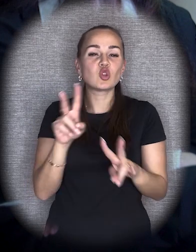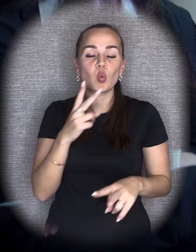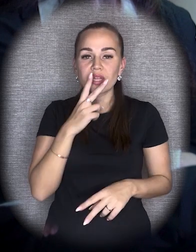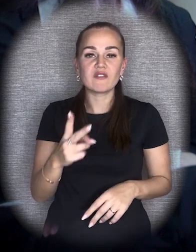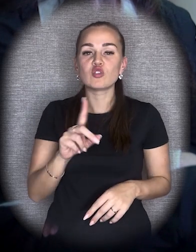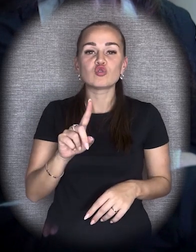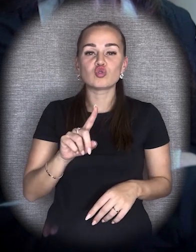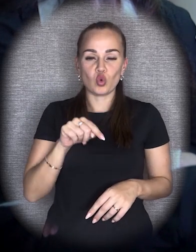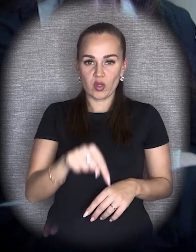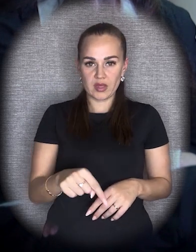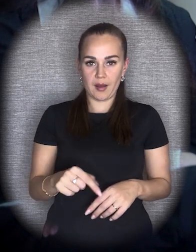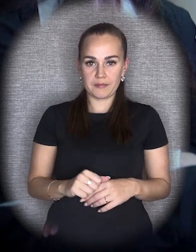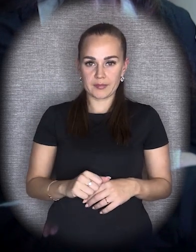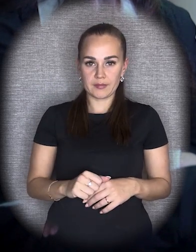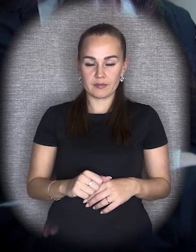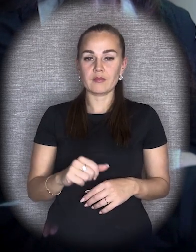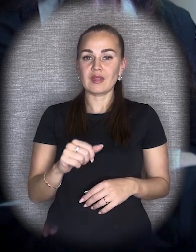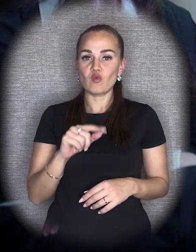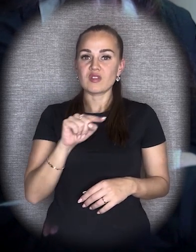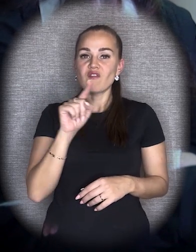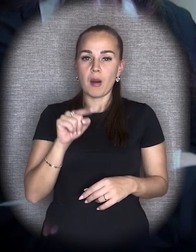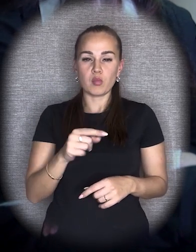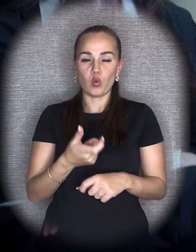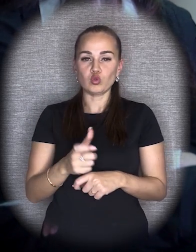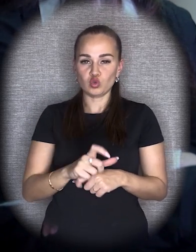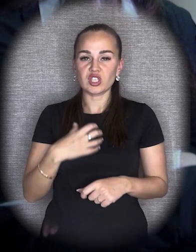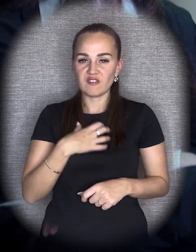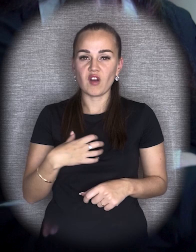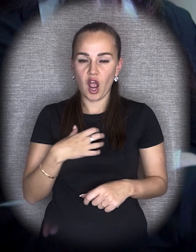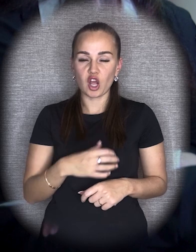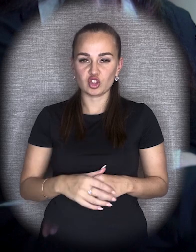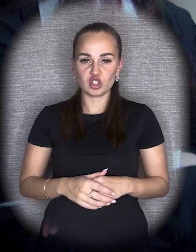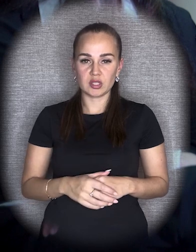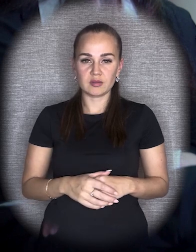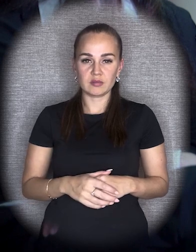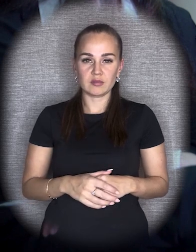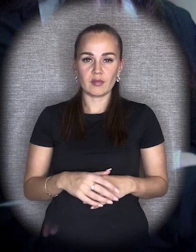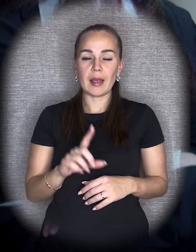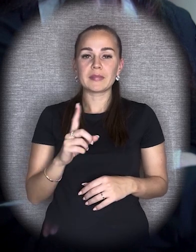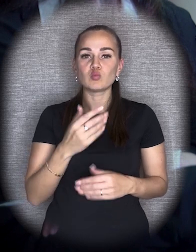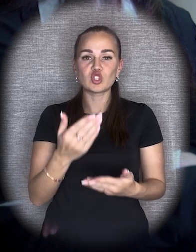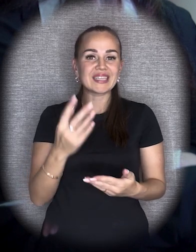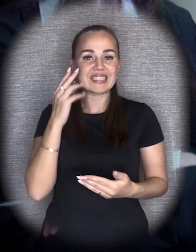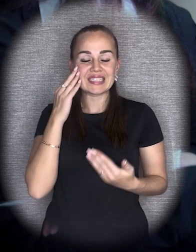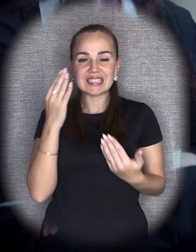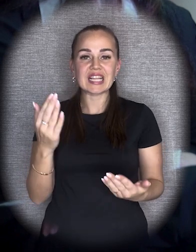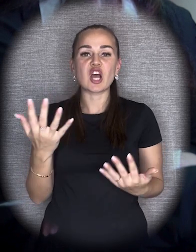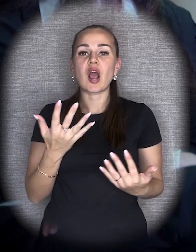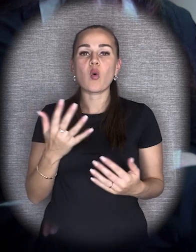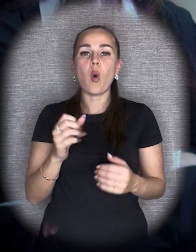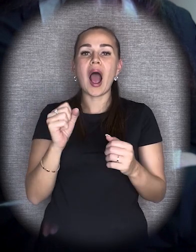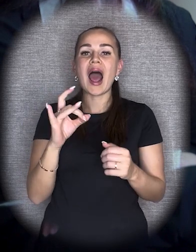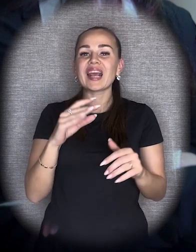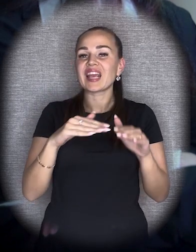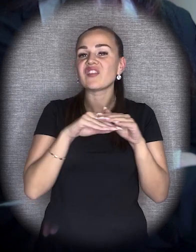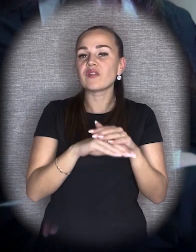вопрос поиска, он всегда такой... сродни квесту, потому что ты не знаешь, на самом деле, в каком архиве что